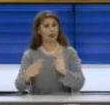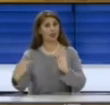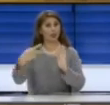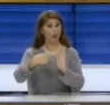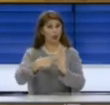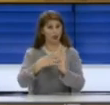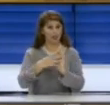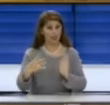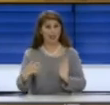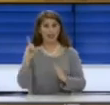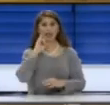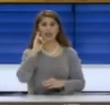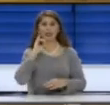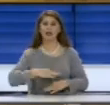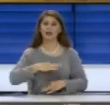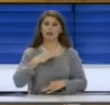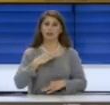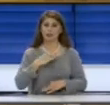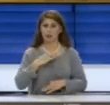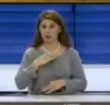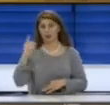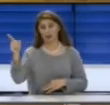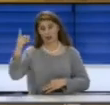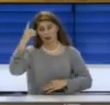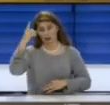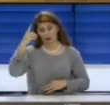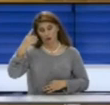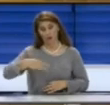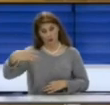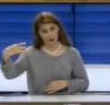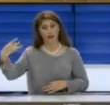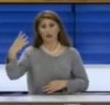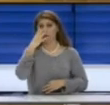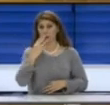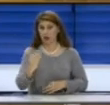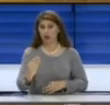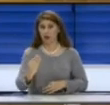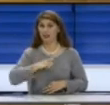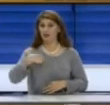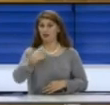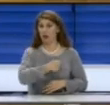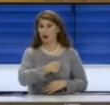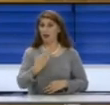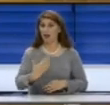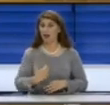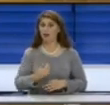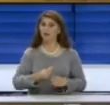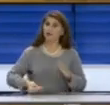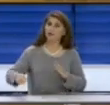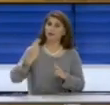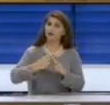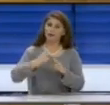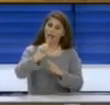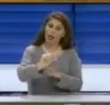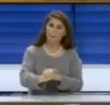2019, κυρίες και κύριοι της αξιωματικής αντιπολίτευσης, αλλά και του ΠΑΣΟΚ, η Ισπανία είχε πολύ σημαντικότερο,